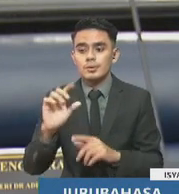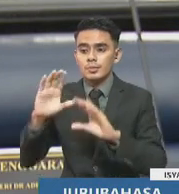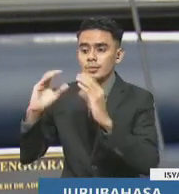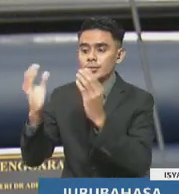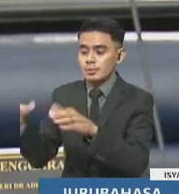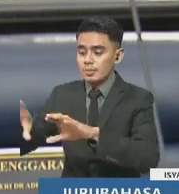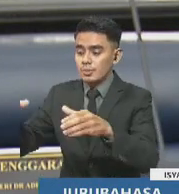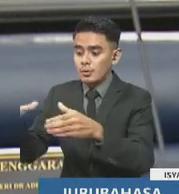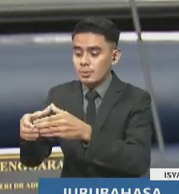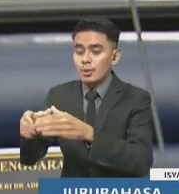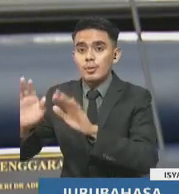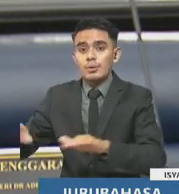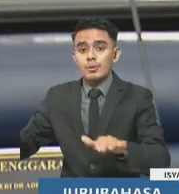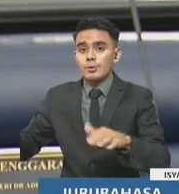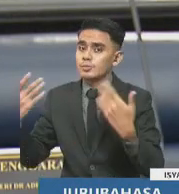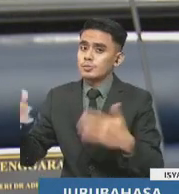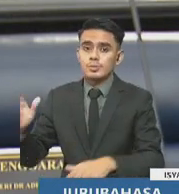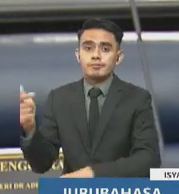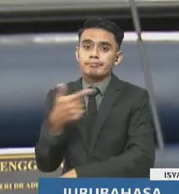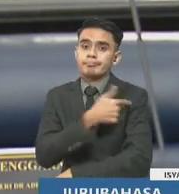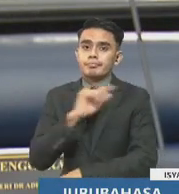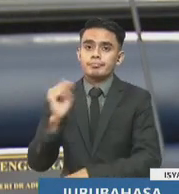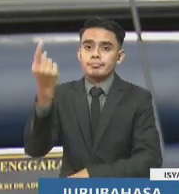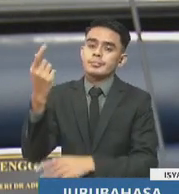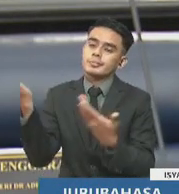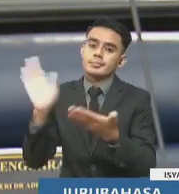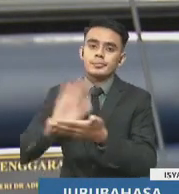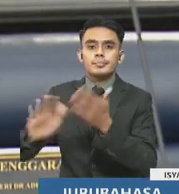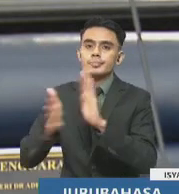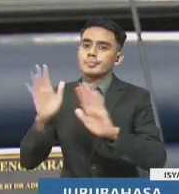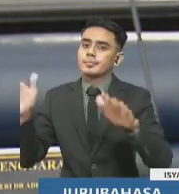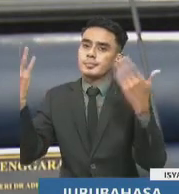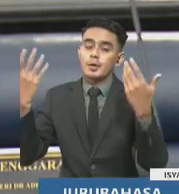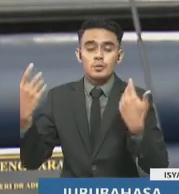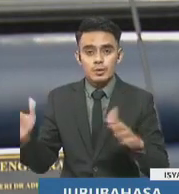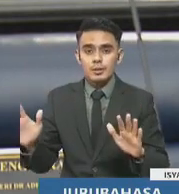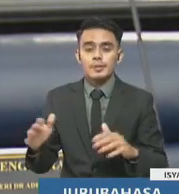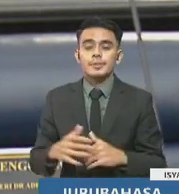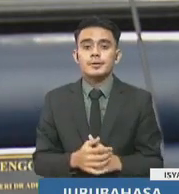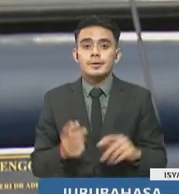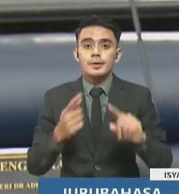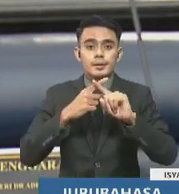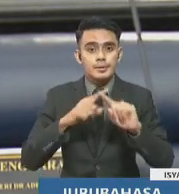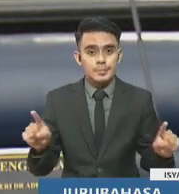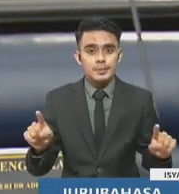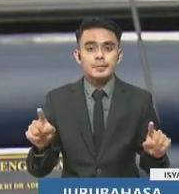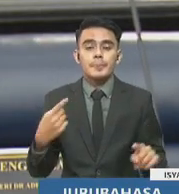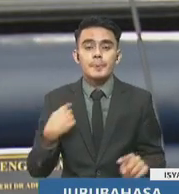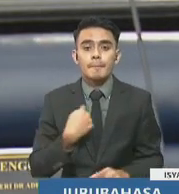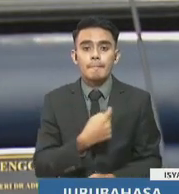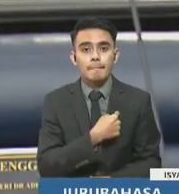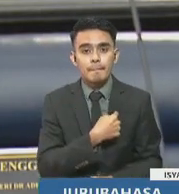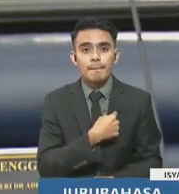golongan kanak-kanak sudah pun menerima dos yang pertama. Namun demikian, sudah pasti kita